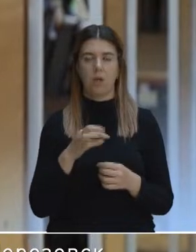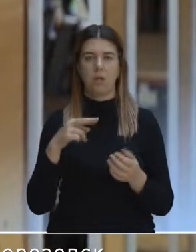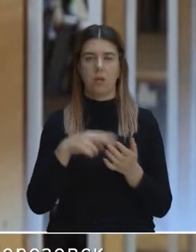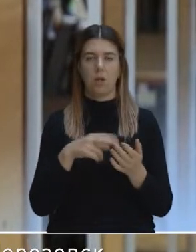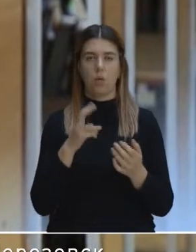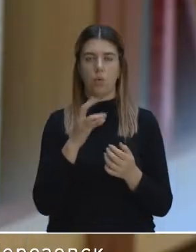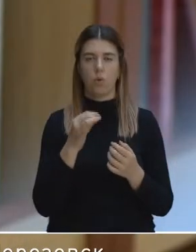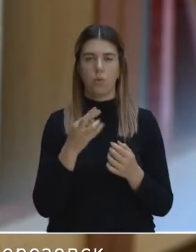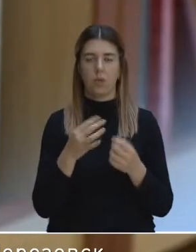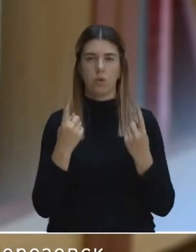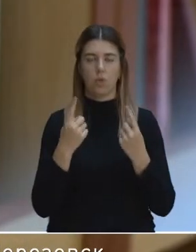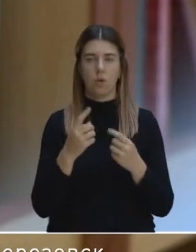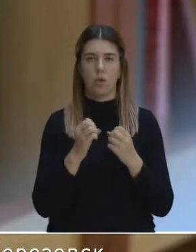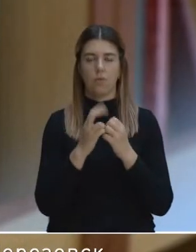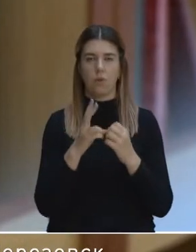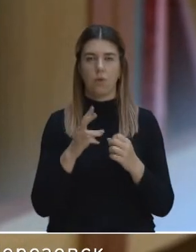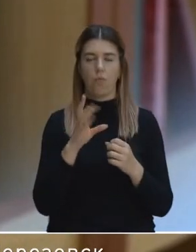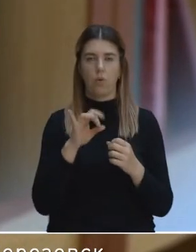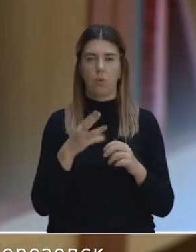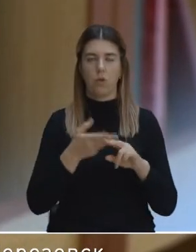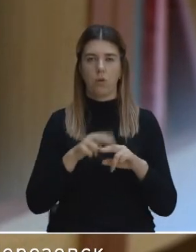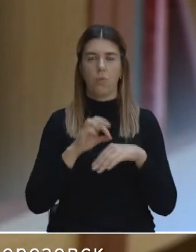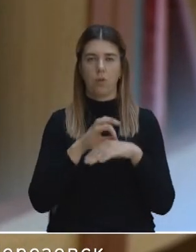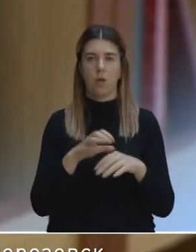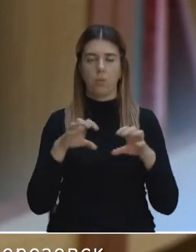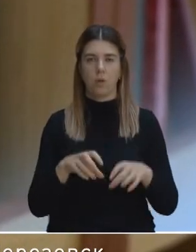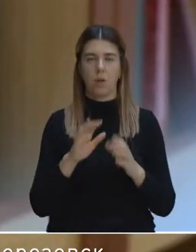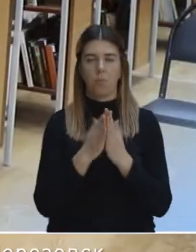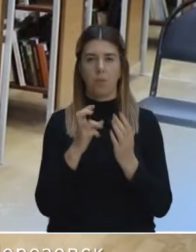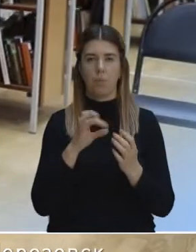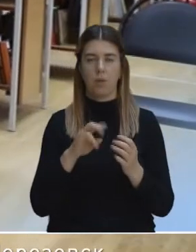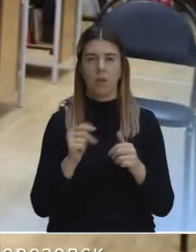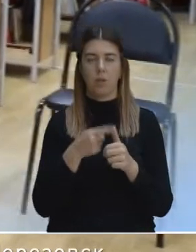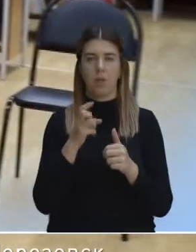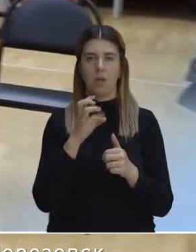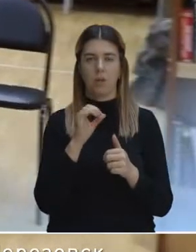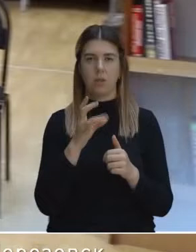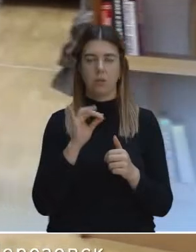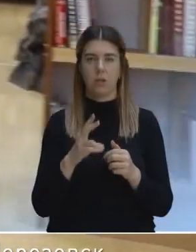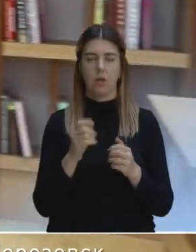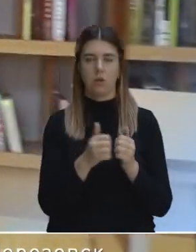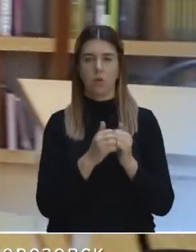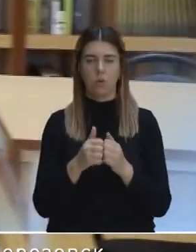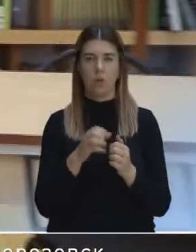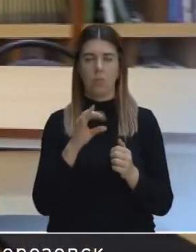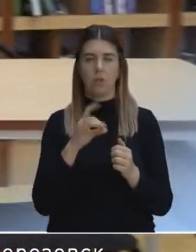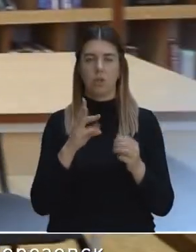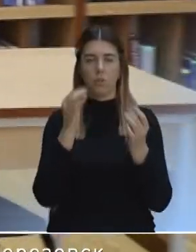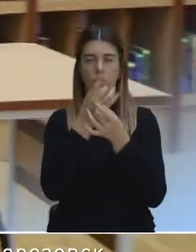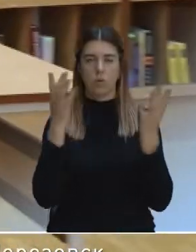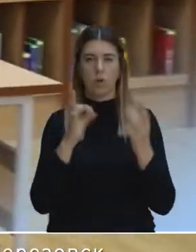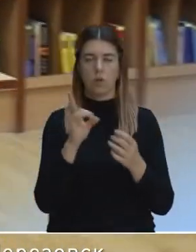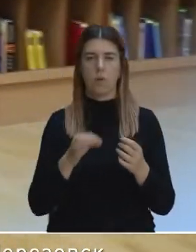стало кульминацией 12-го интеграционного форума, который проводит президентская библиотека имени Ельцина в сотрудничестве с Министерством